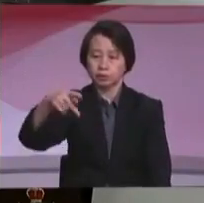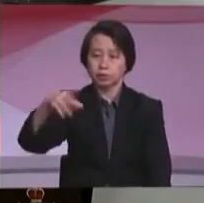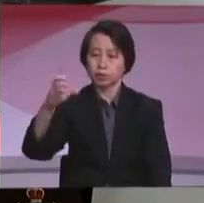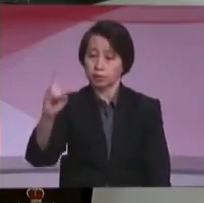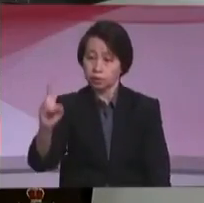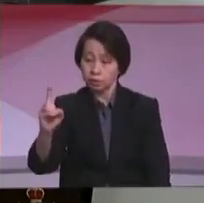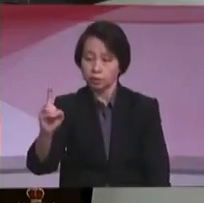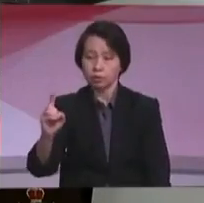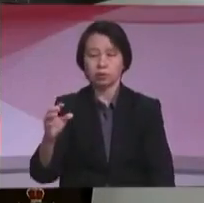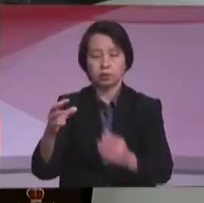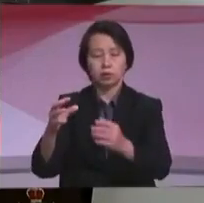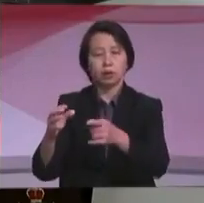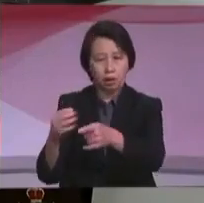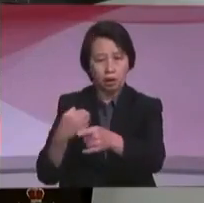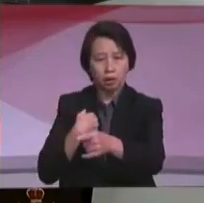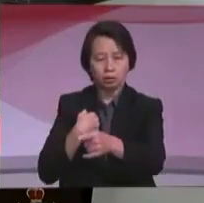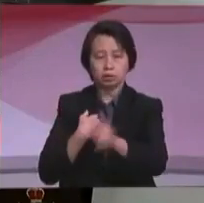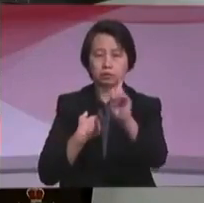melibatkan